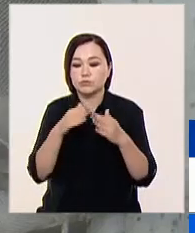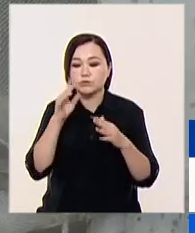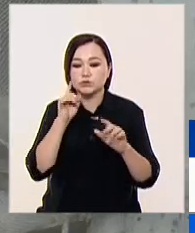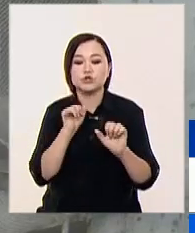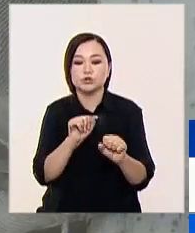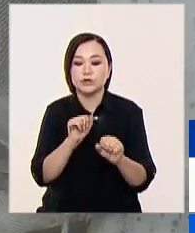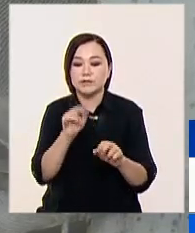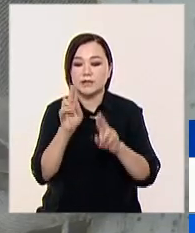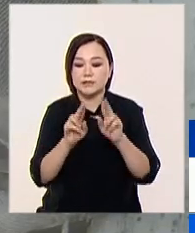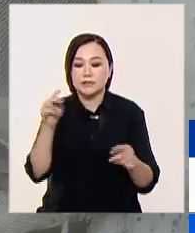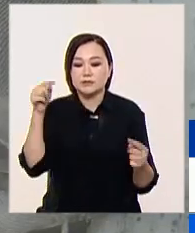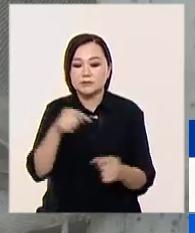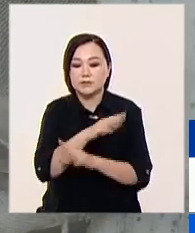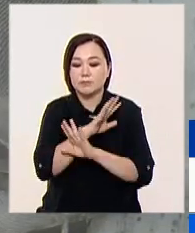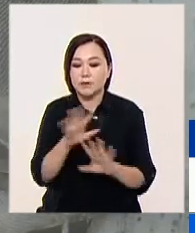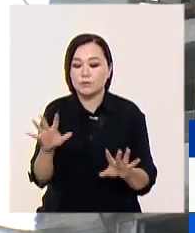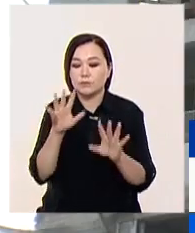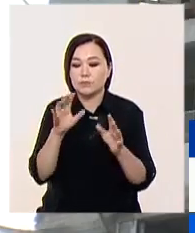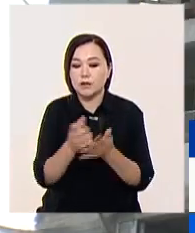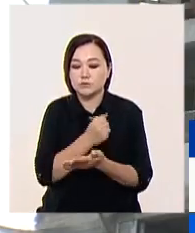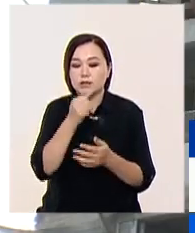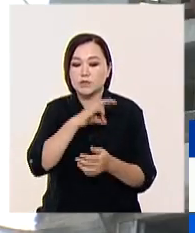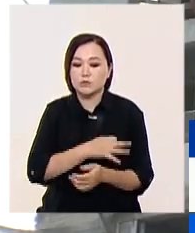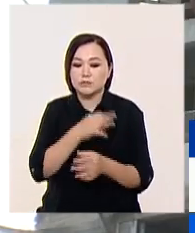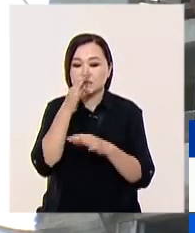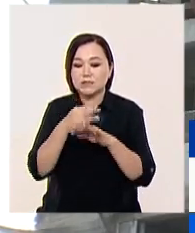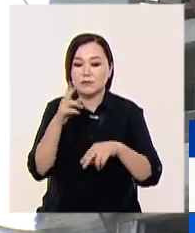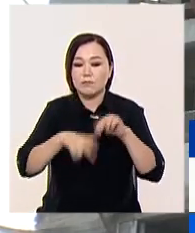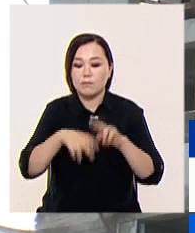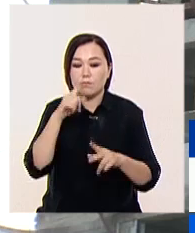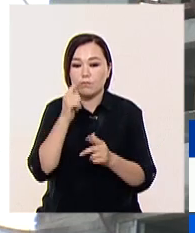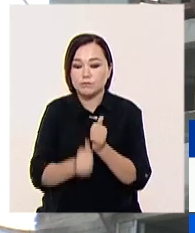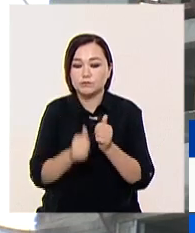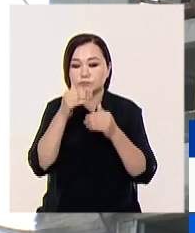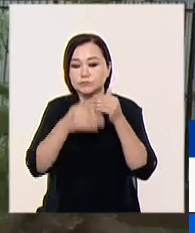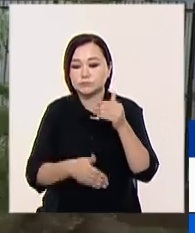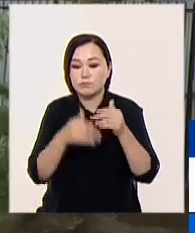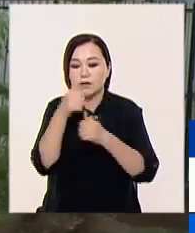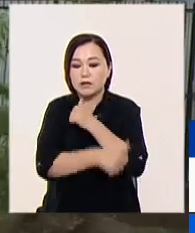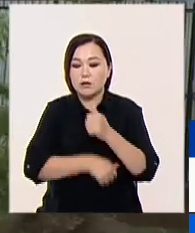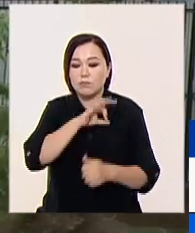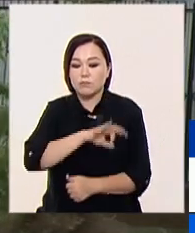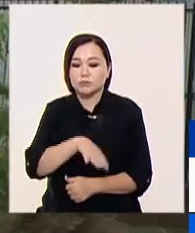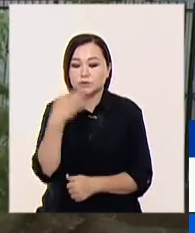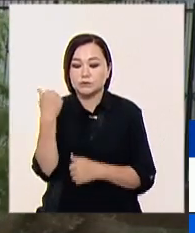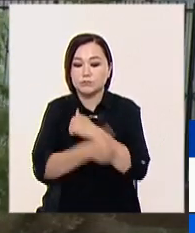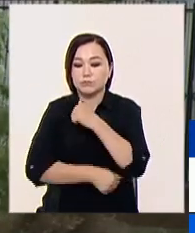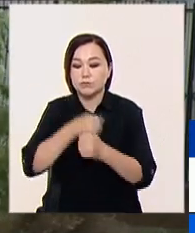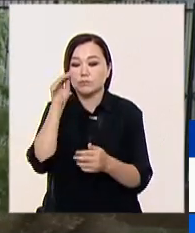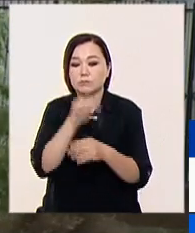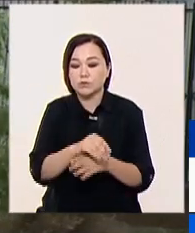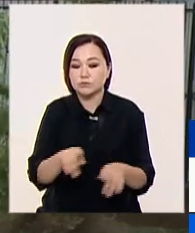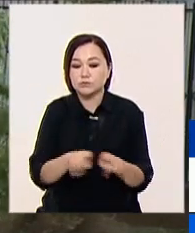оқшаулау сапасы стандарттарға сай болмай шыққан. Заңгерлердің айтуынша құрылысшылар көбіне шу оқшаулайтын материалды қолданбайды, қолданса да сапасызын қояды.